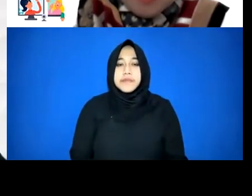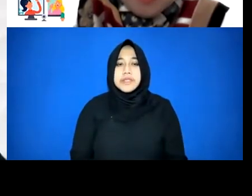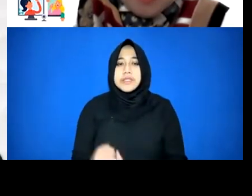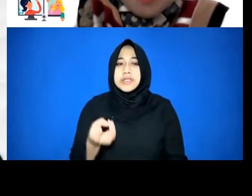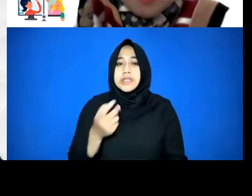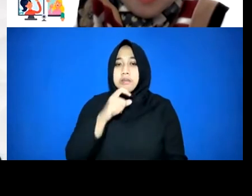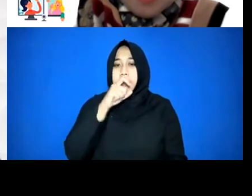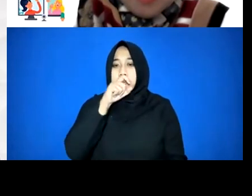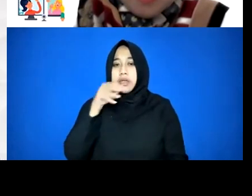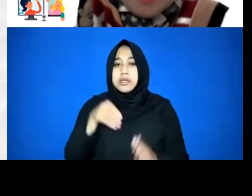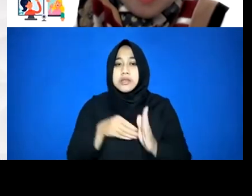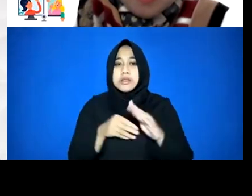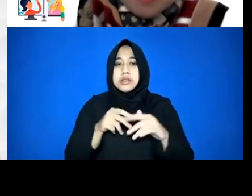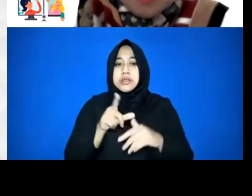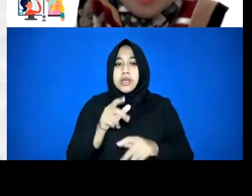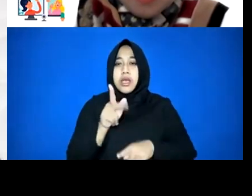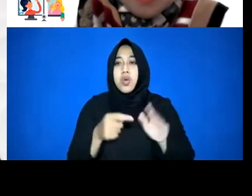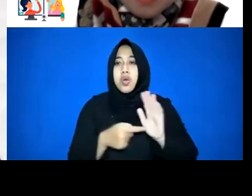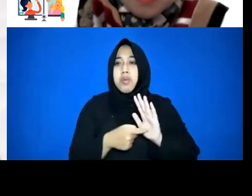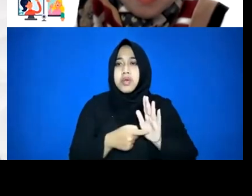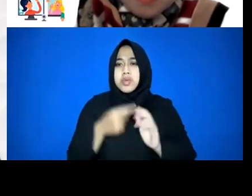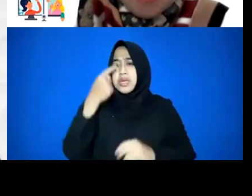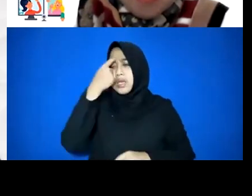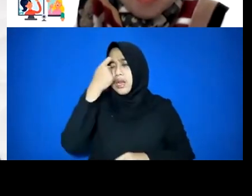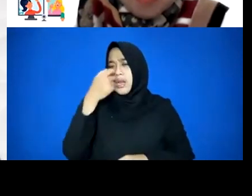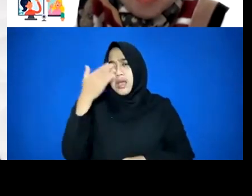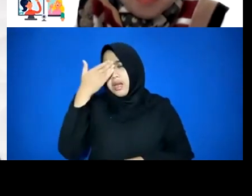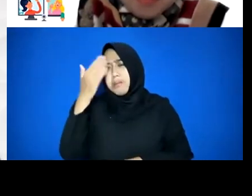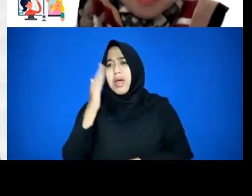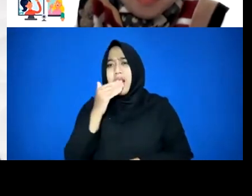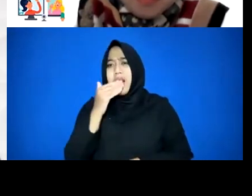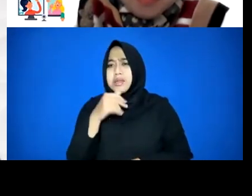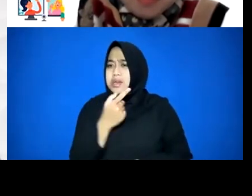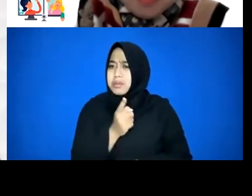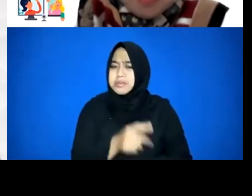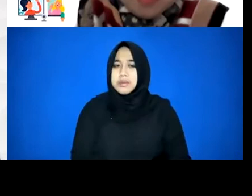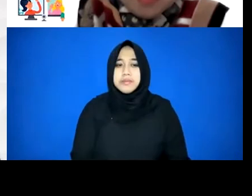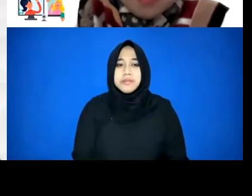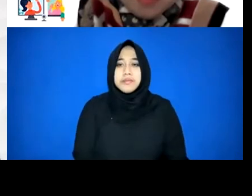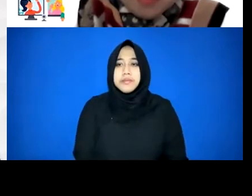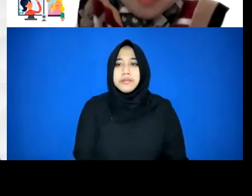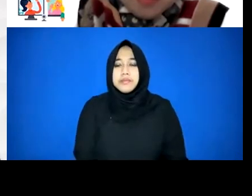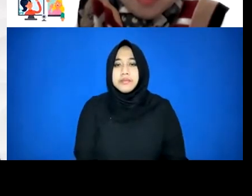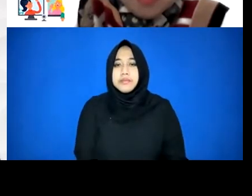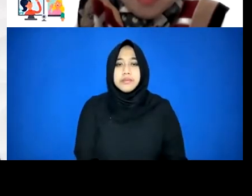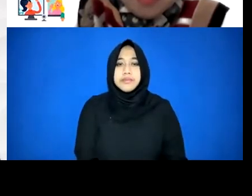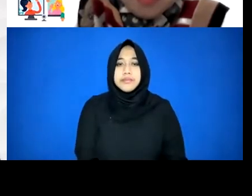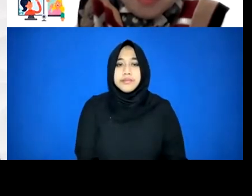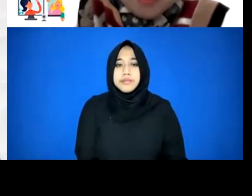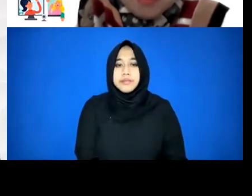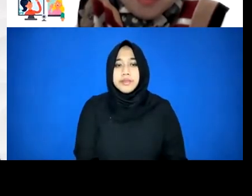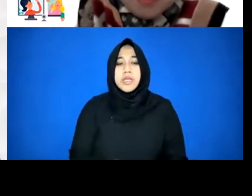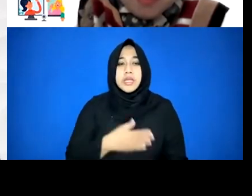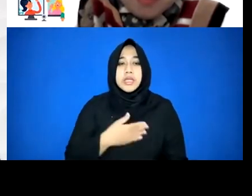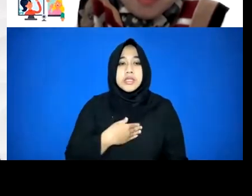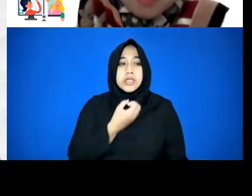Zainal tambahan kalau untuk mahasiswa, kira-kira kenapa alasannya? Jadi yang sampaikan Mas